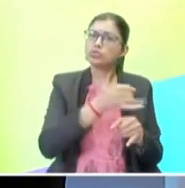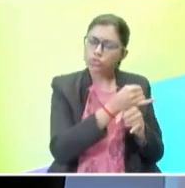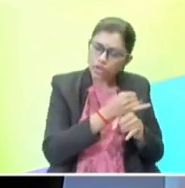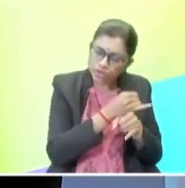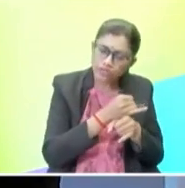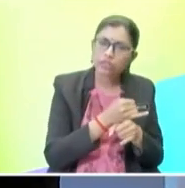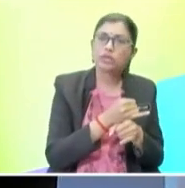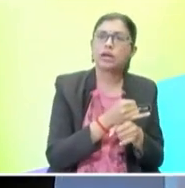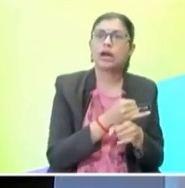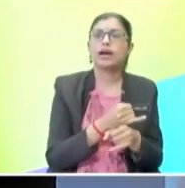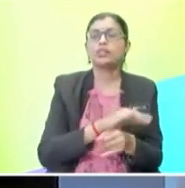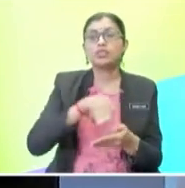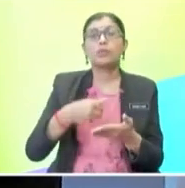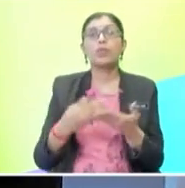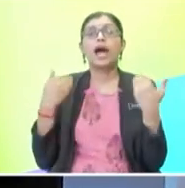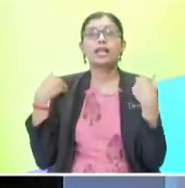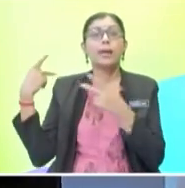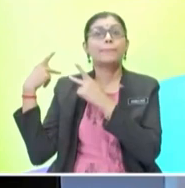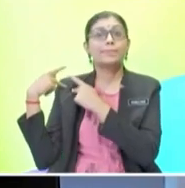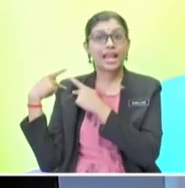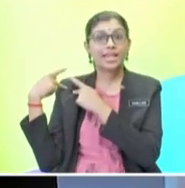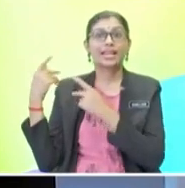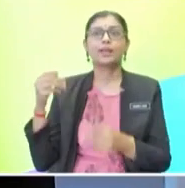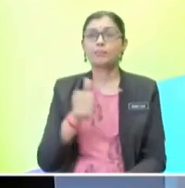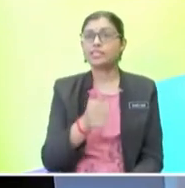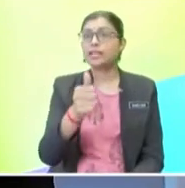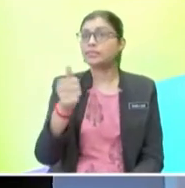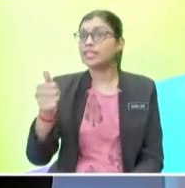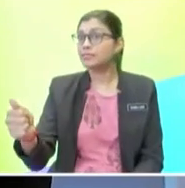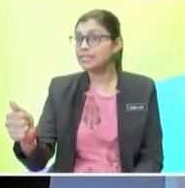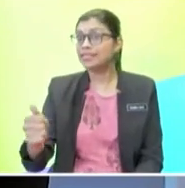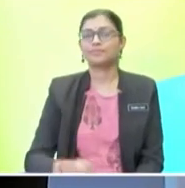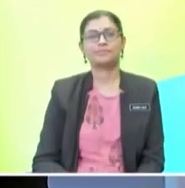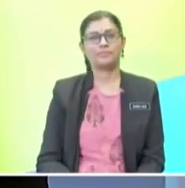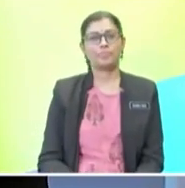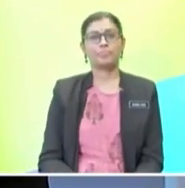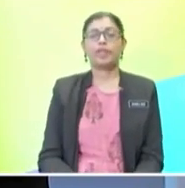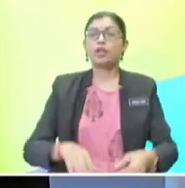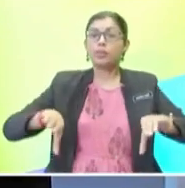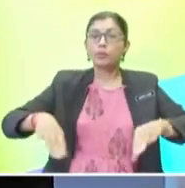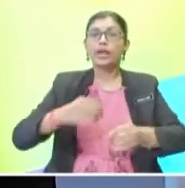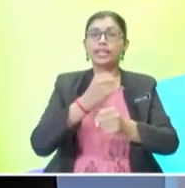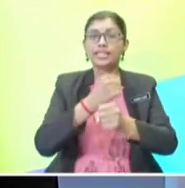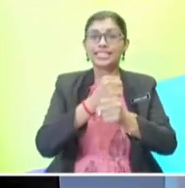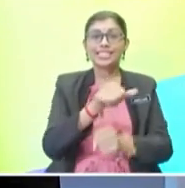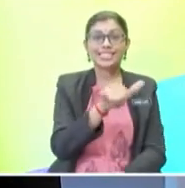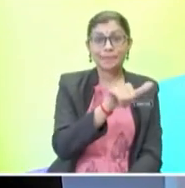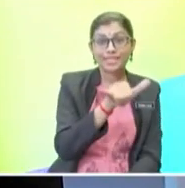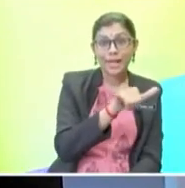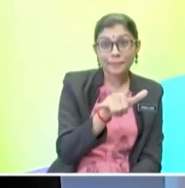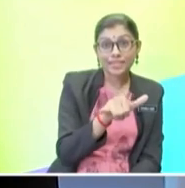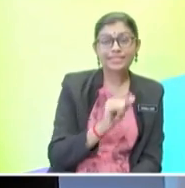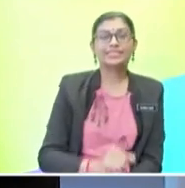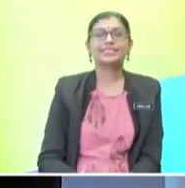ada peranan mereka masing-masing. So peranan yang ada itu tadi, jika mereka buat kerja secara bersama-sama, mereka laksanakan tugas